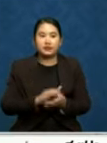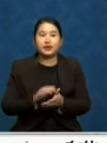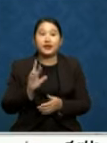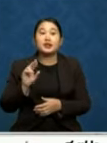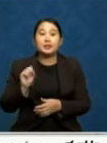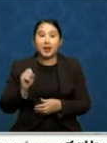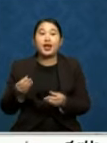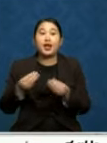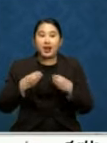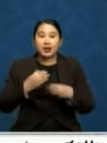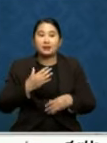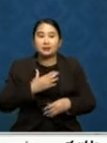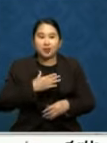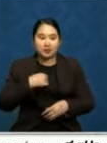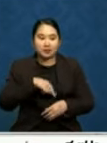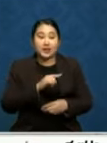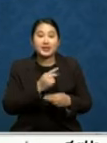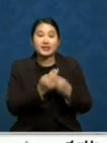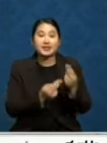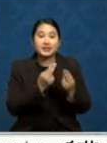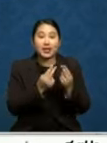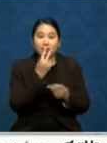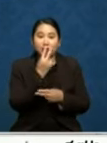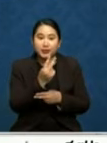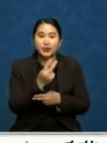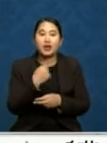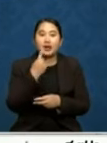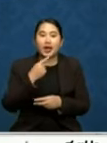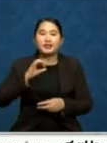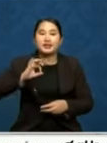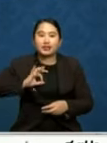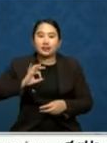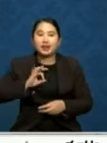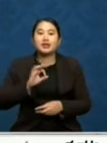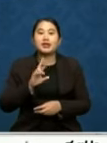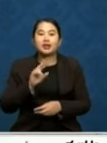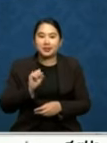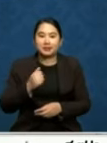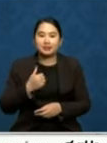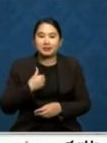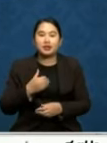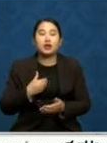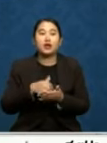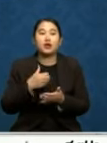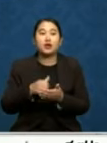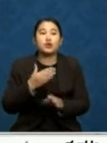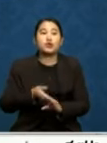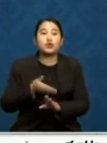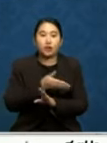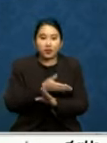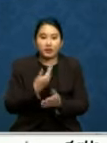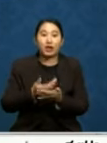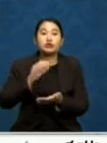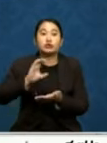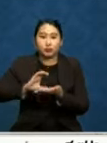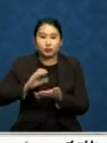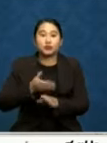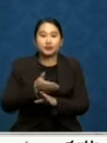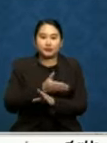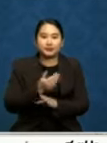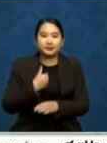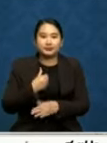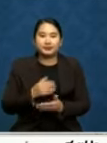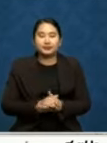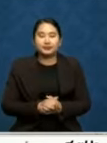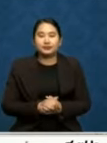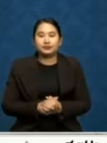ภานะครับให้ไปเยี่ยมเยียนผู้เคยเป็นสมาชิกรัฐสภาในช่วงก่อนมีกองทุนฉบับนี้นะครับก